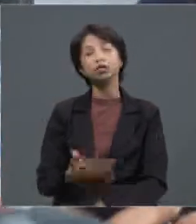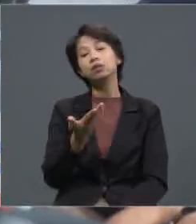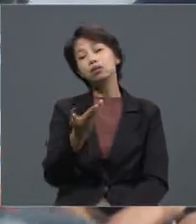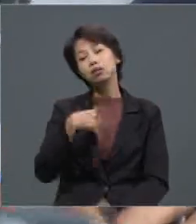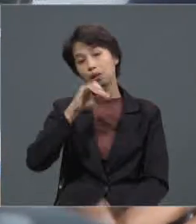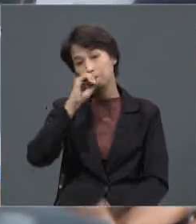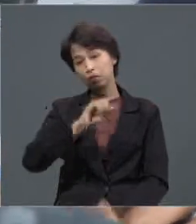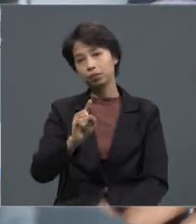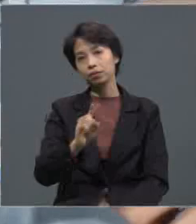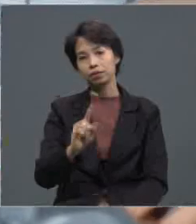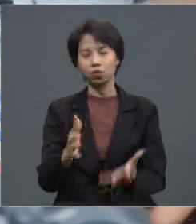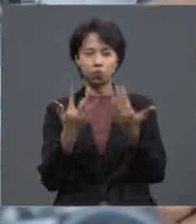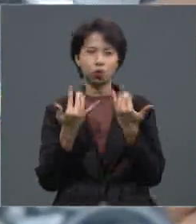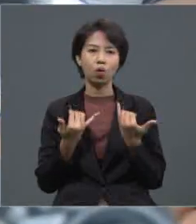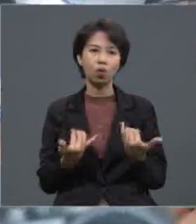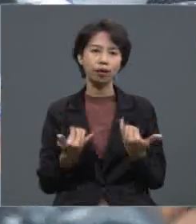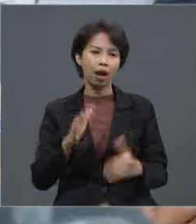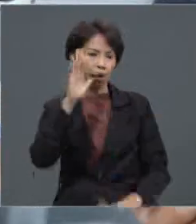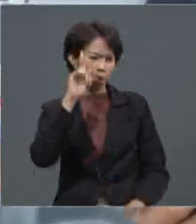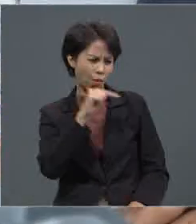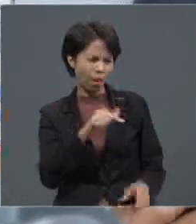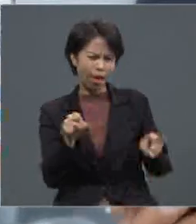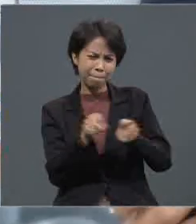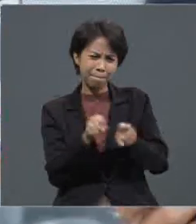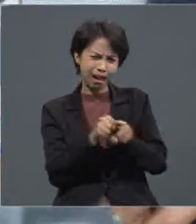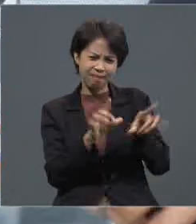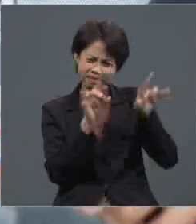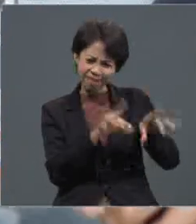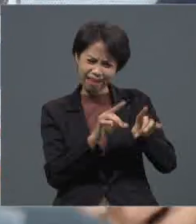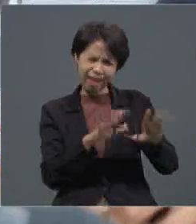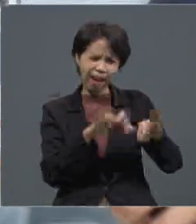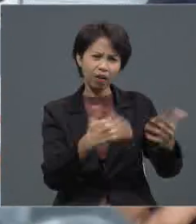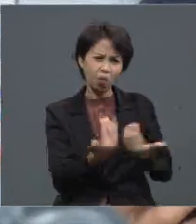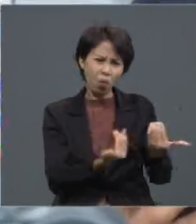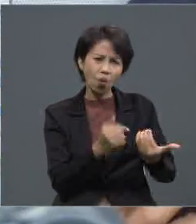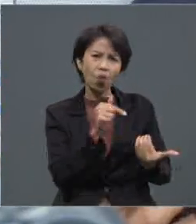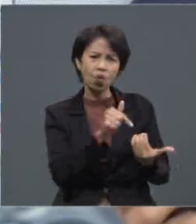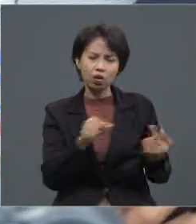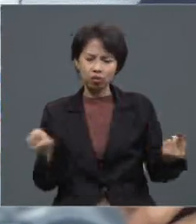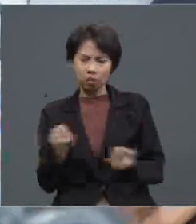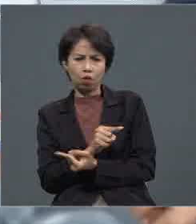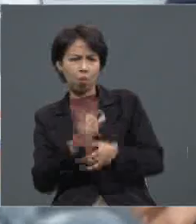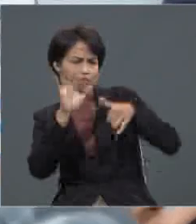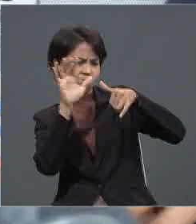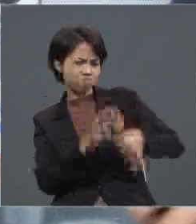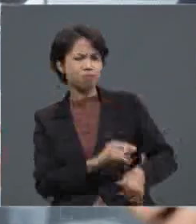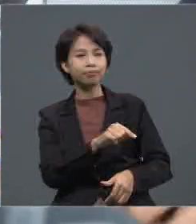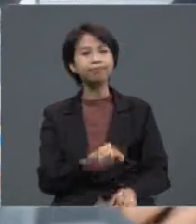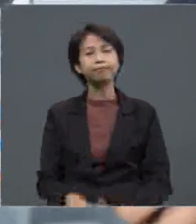ะคุณอี้บอกว่าขณะนี้เนี่ยพ่อแม่กำลังทำร้ายน้อง8ขวบและทำให้ไม่มีที่ยืนในสังคมลองฟังคุณอี้ดูครับ